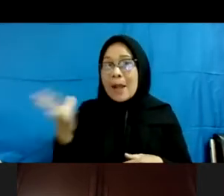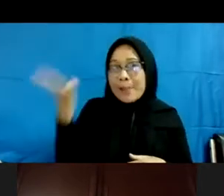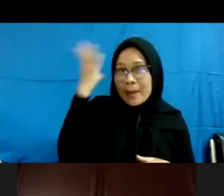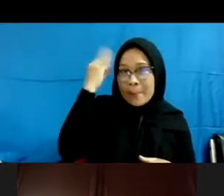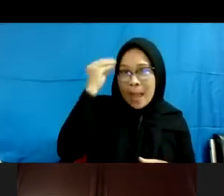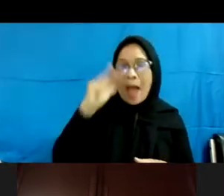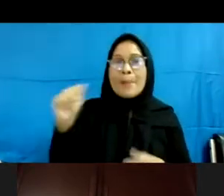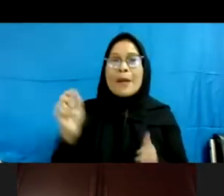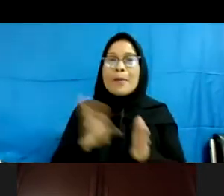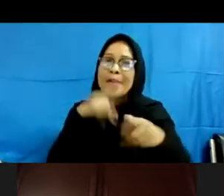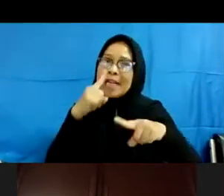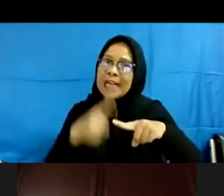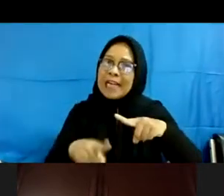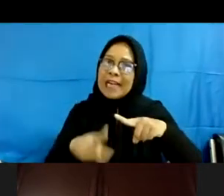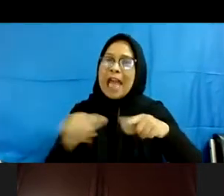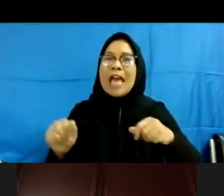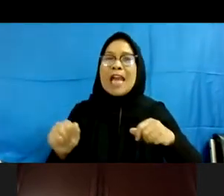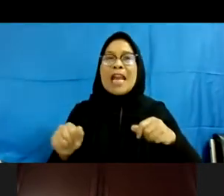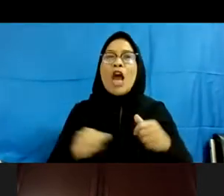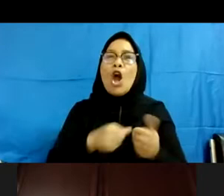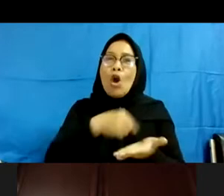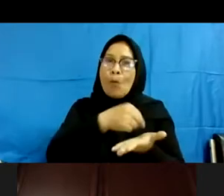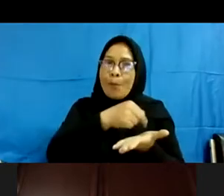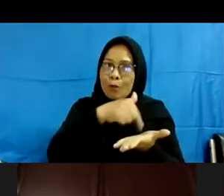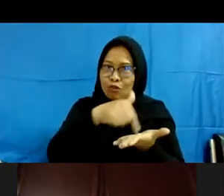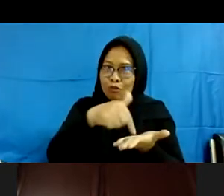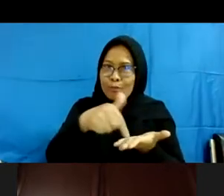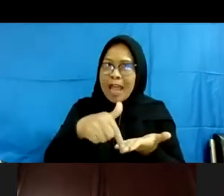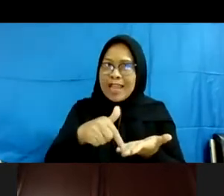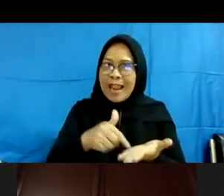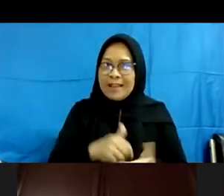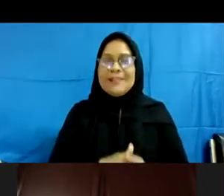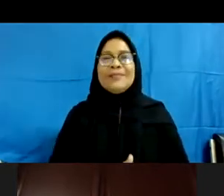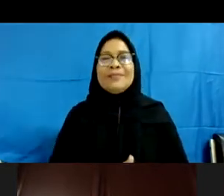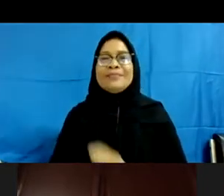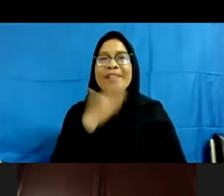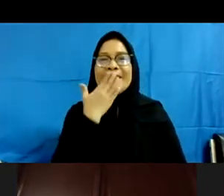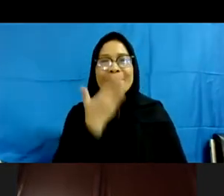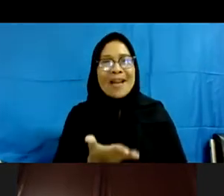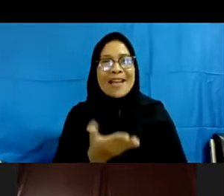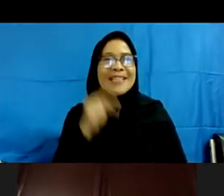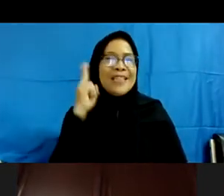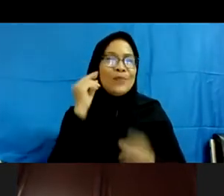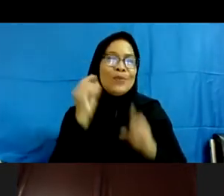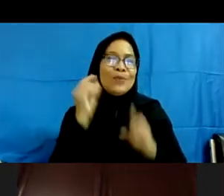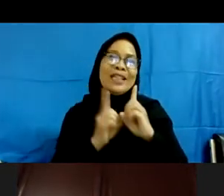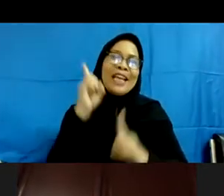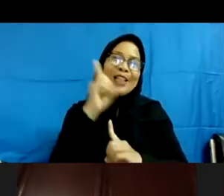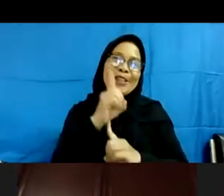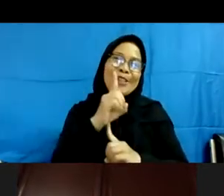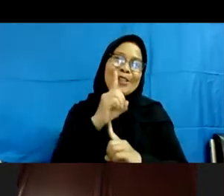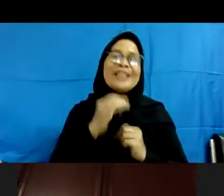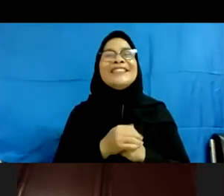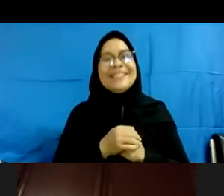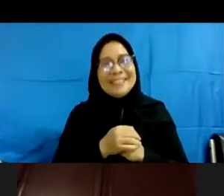Braille. Semangat Mas Dimas. Terima kasih. Terima kasih Bu Direktur. Mami Ina sedikit.